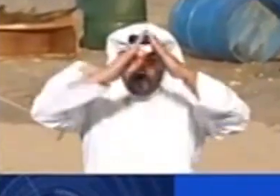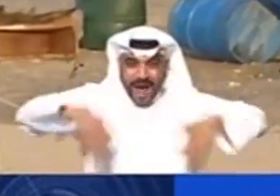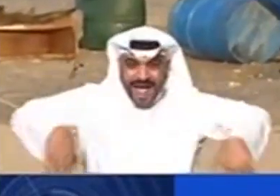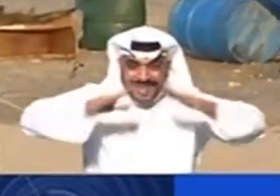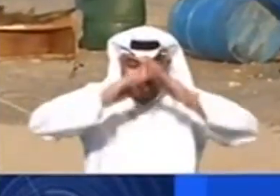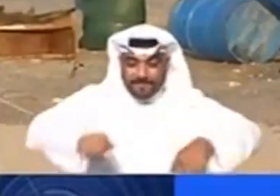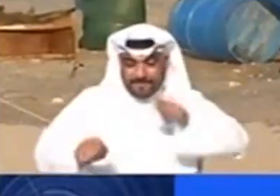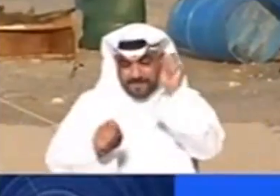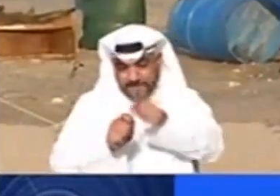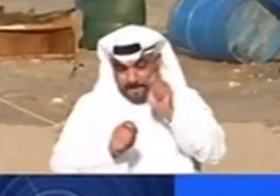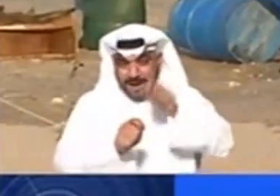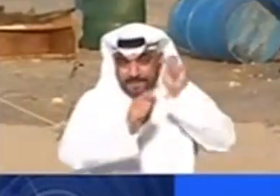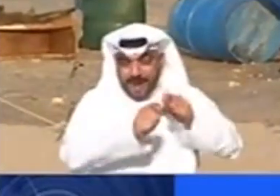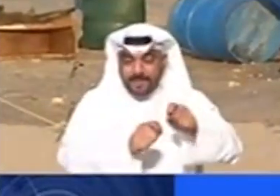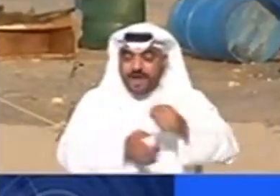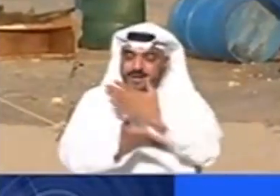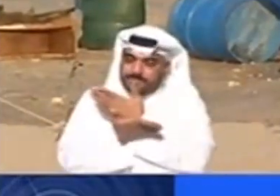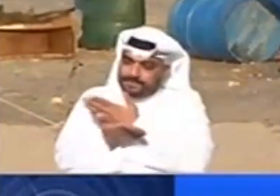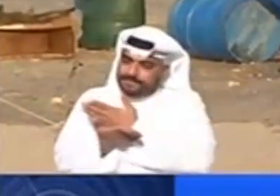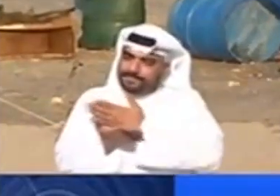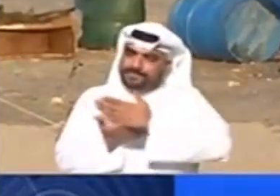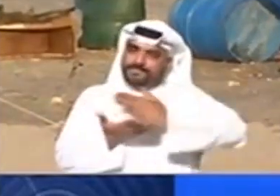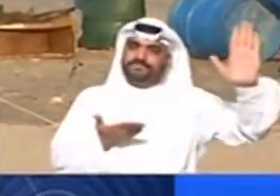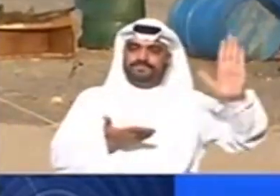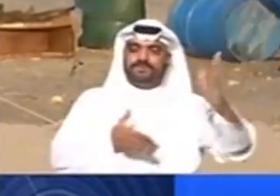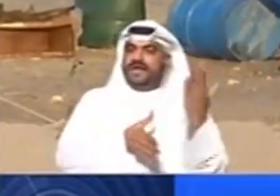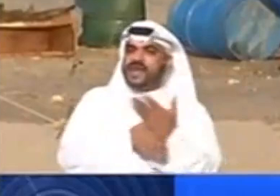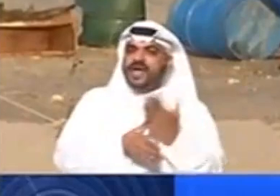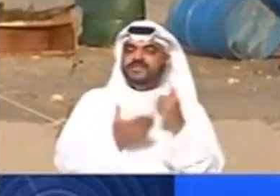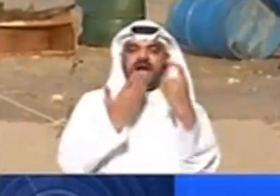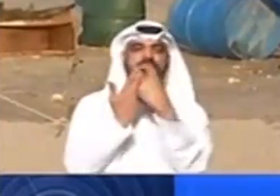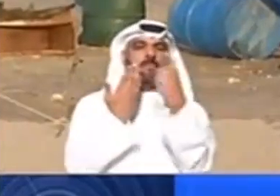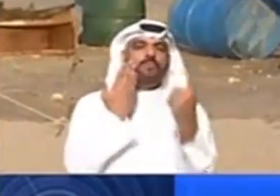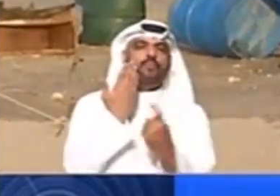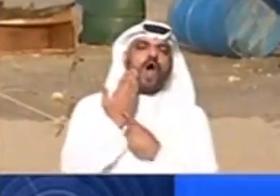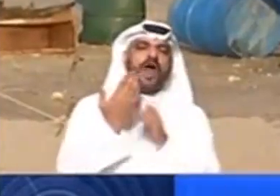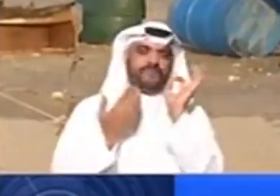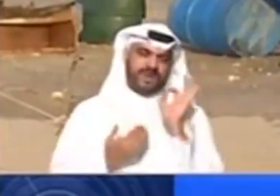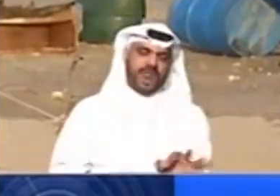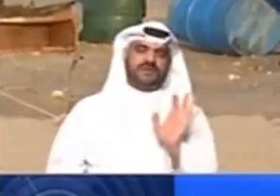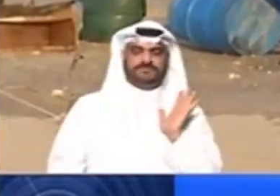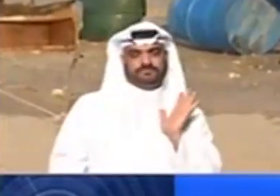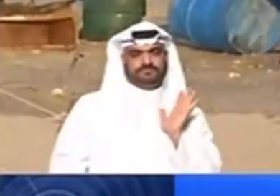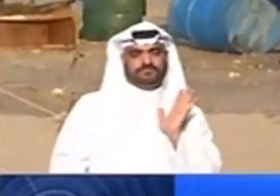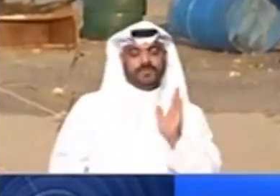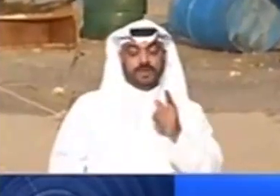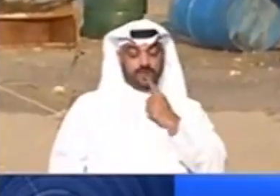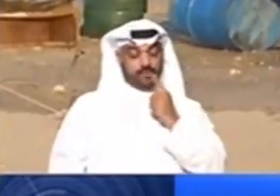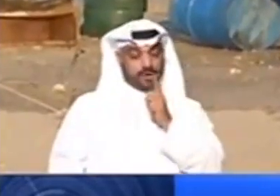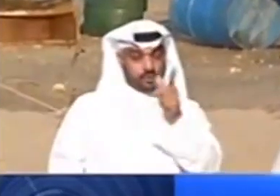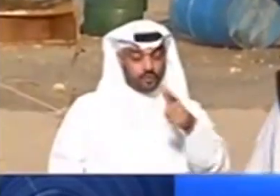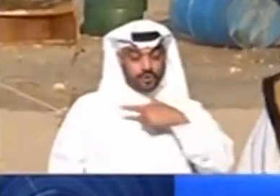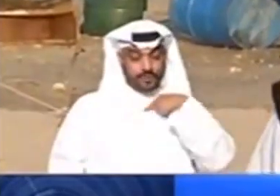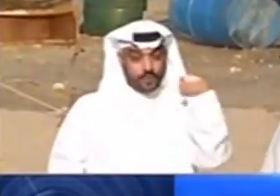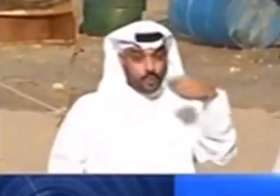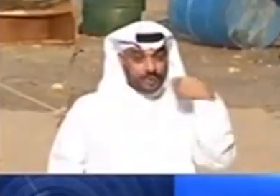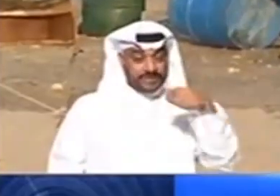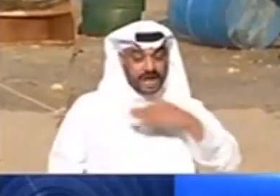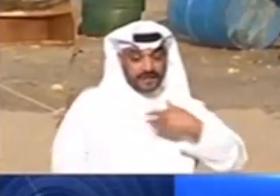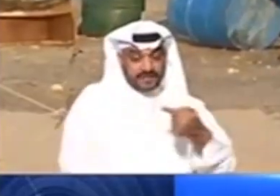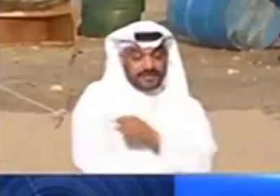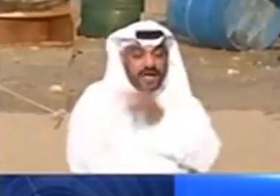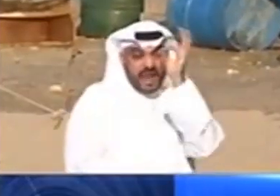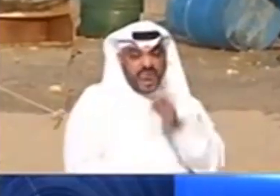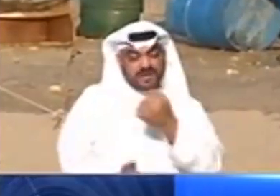إزالة المخيمات الموجودة في البر لمخالفتها الاشتراطات الصحية، وبتوصية من البلدية بإزالتها